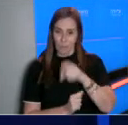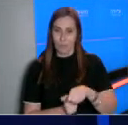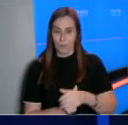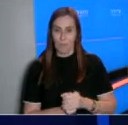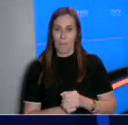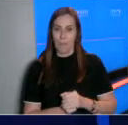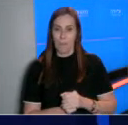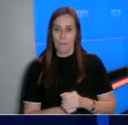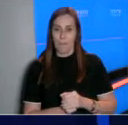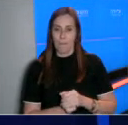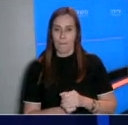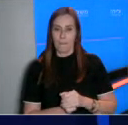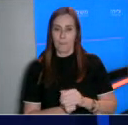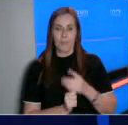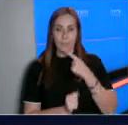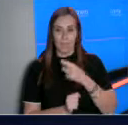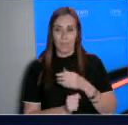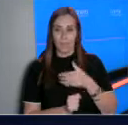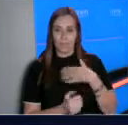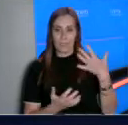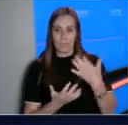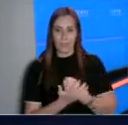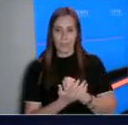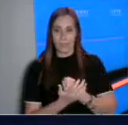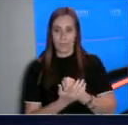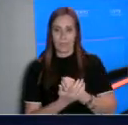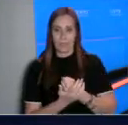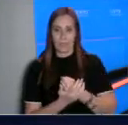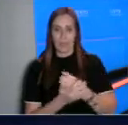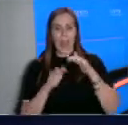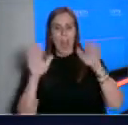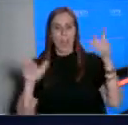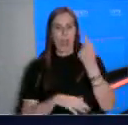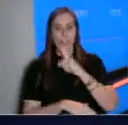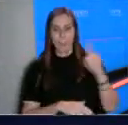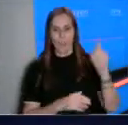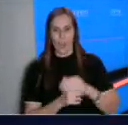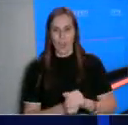עשירה. תגידי, במה זכית? זכיתי בלעוף על המיליון.